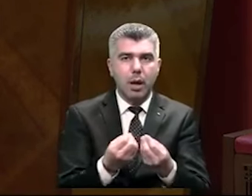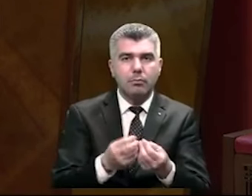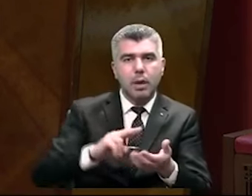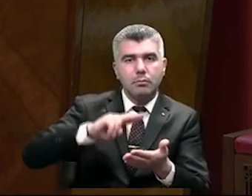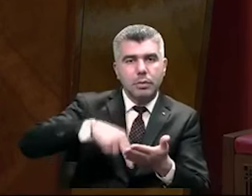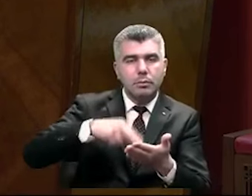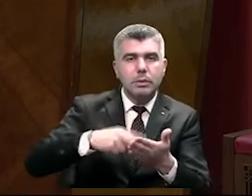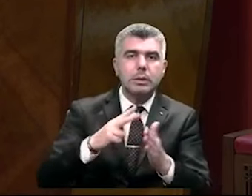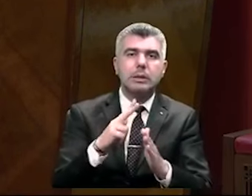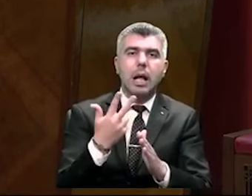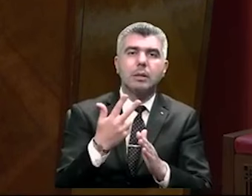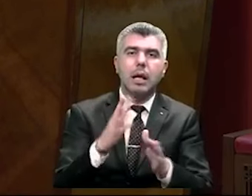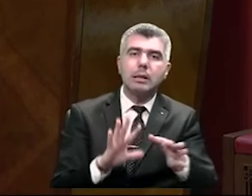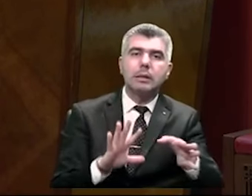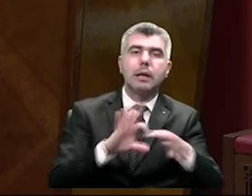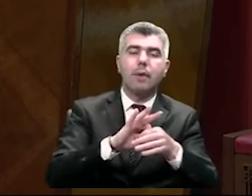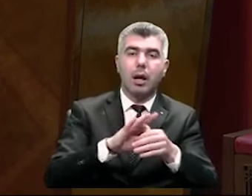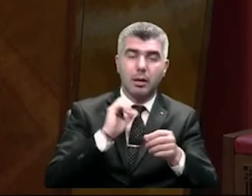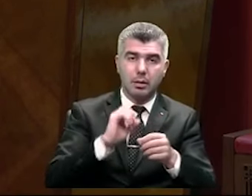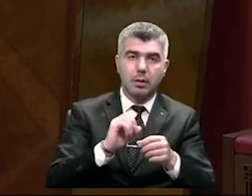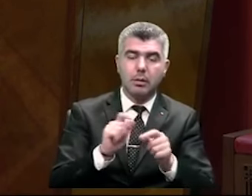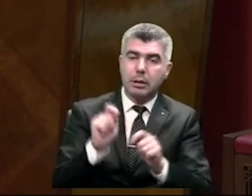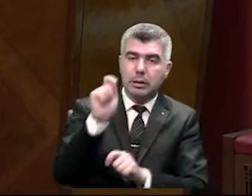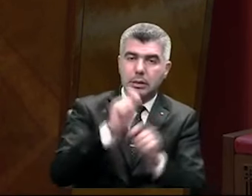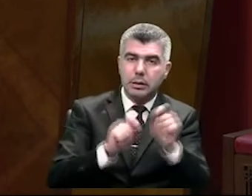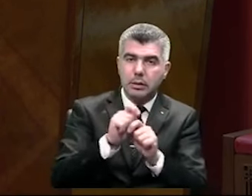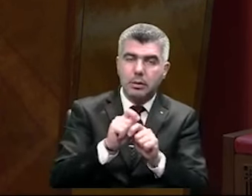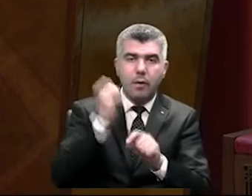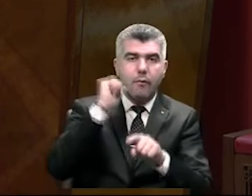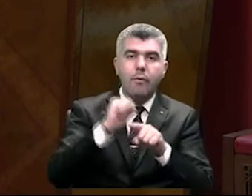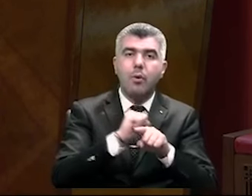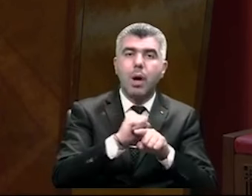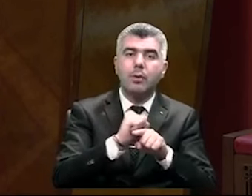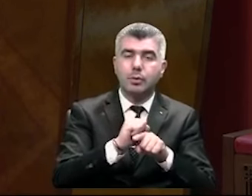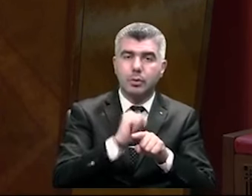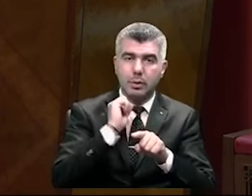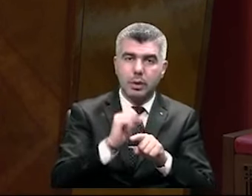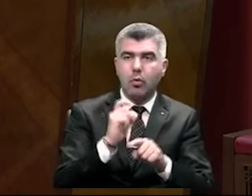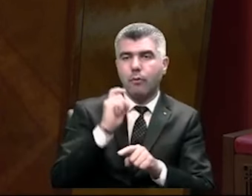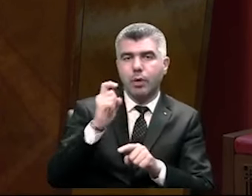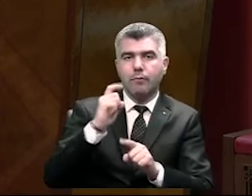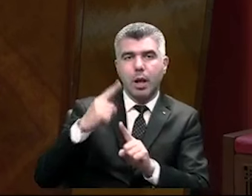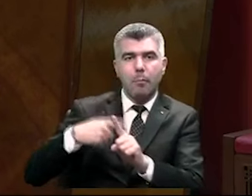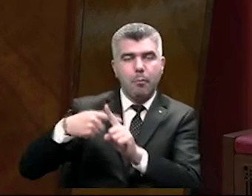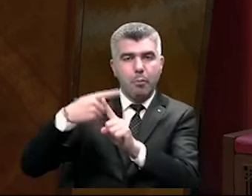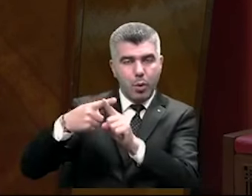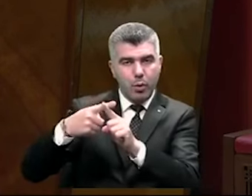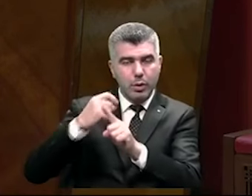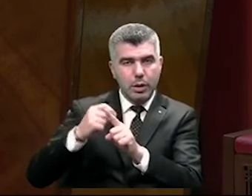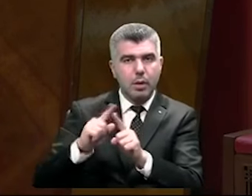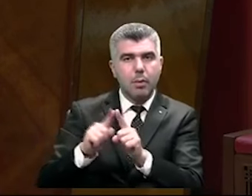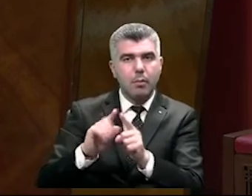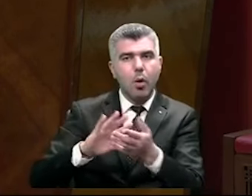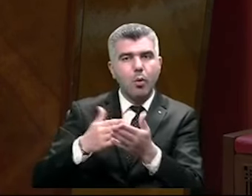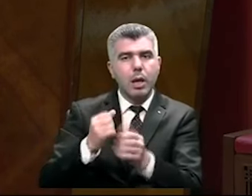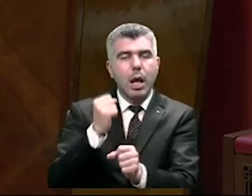ثلاث اتفاقيات خلال السنتين الماضيتين باش ناهل المواد البشريه تمثلت اساسا في تحسين اجور المستخدمين مراجعه دليل تصنيف